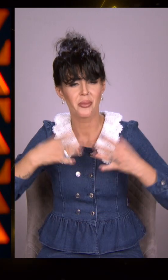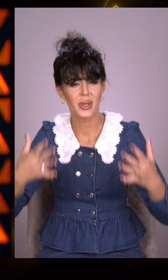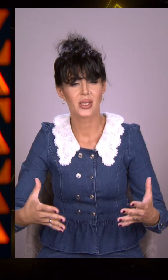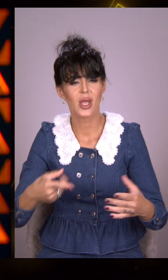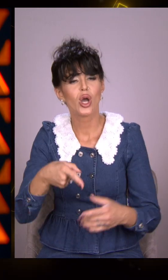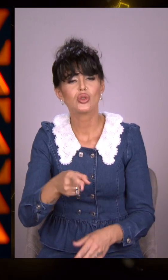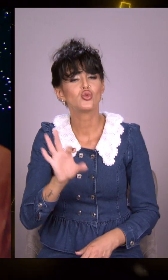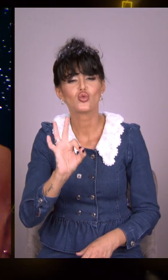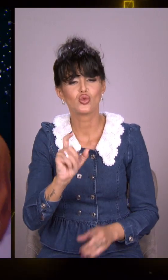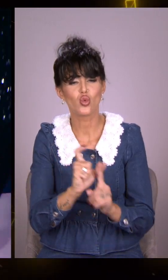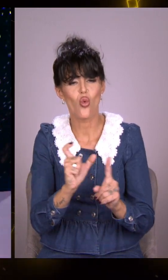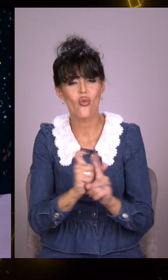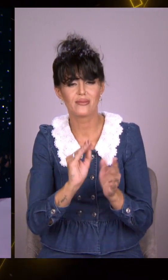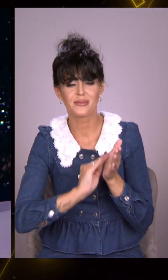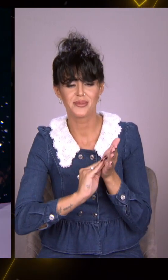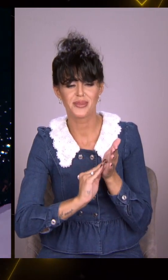Можете прочитати?